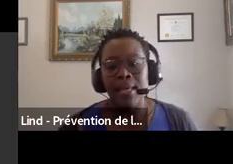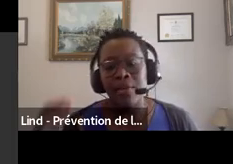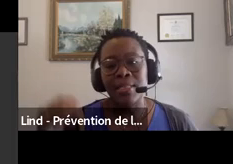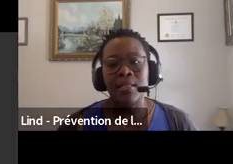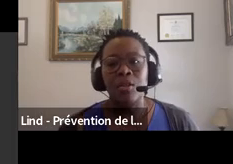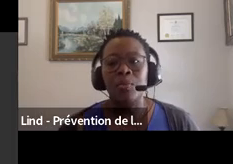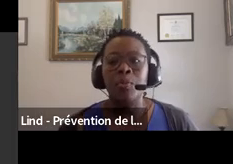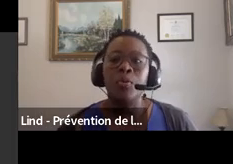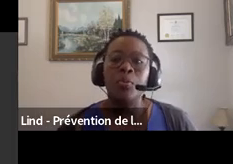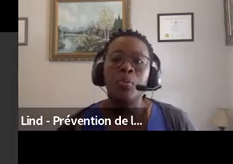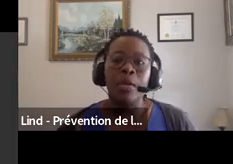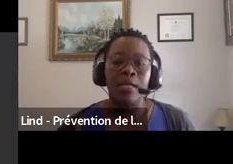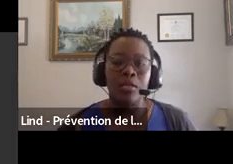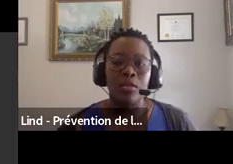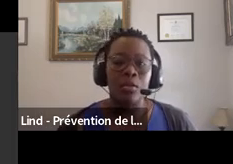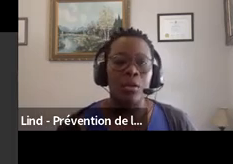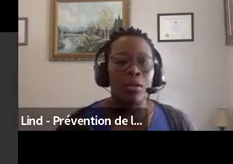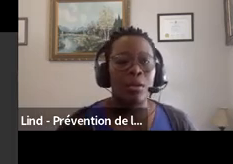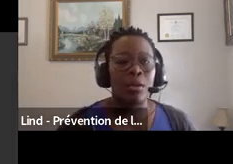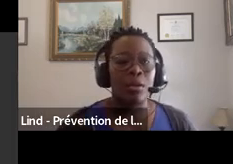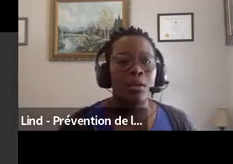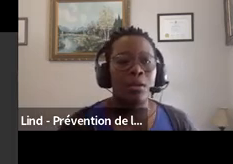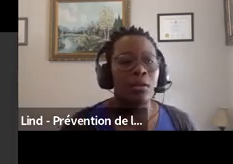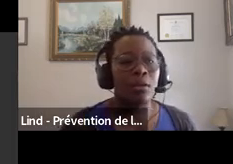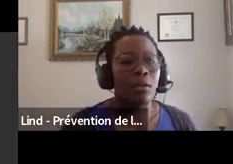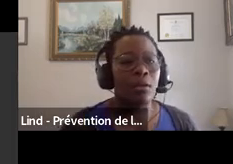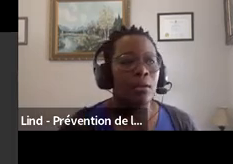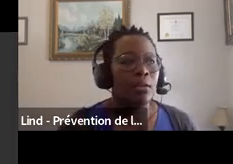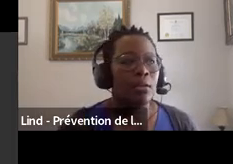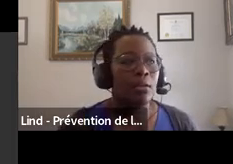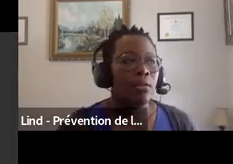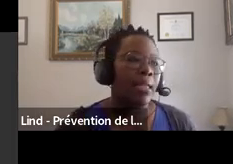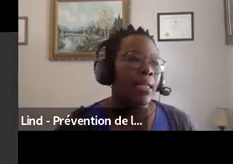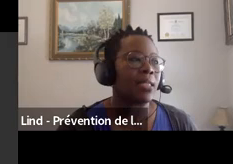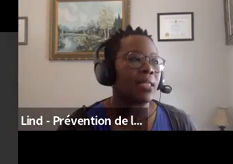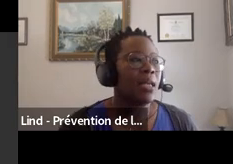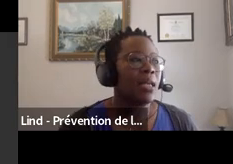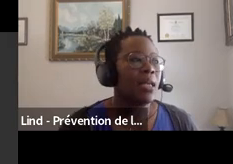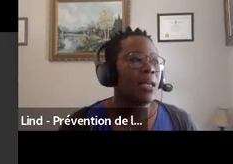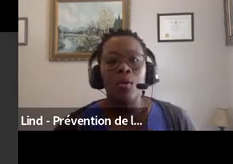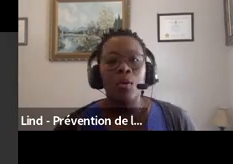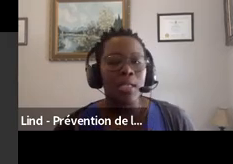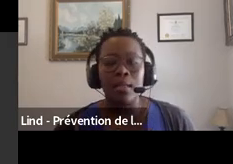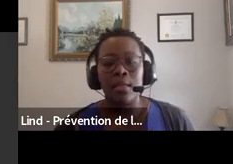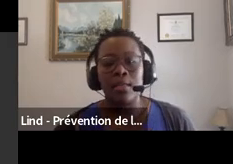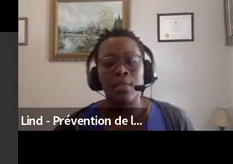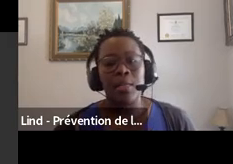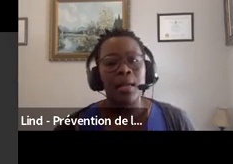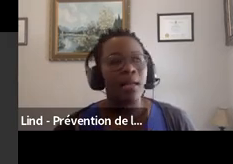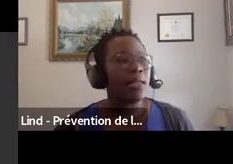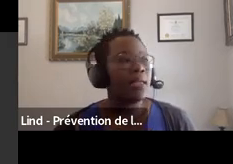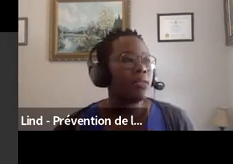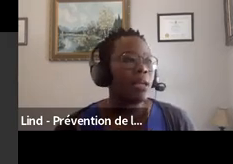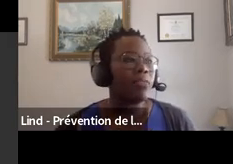FARFO et qui a une section pour le réseau de maltraitance. Et nos